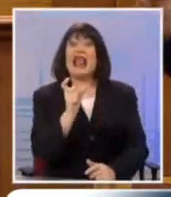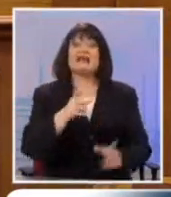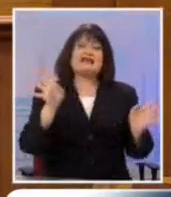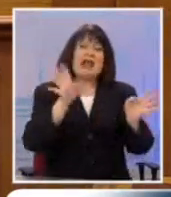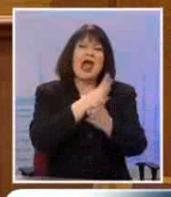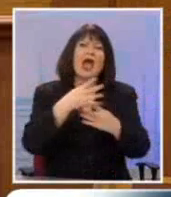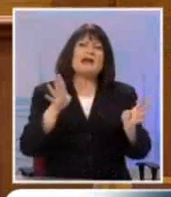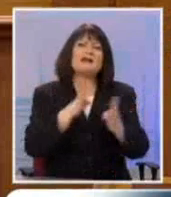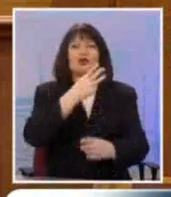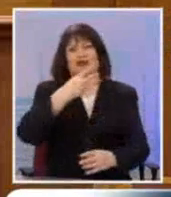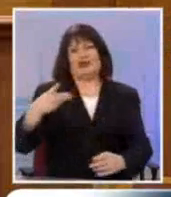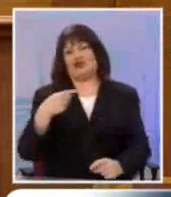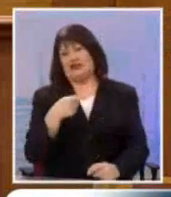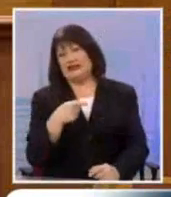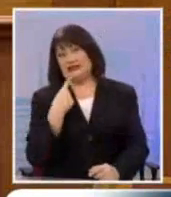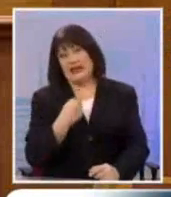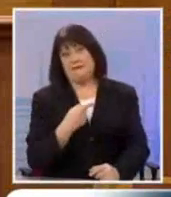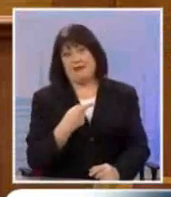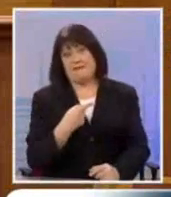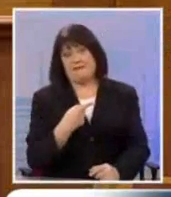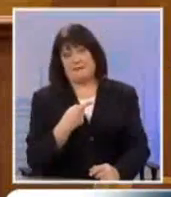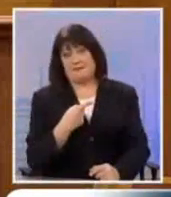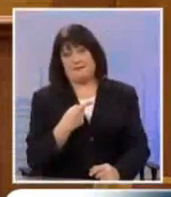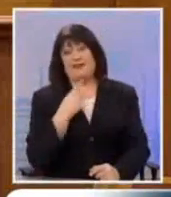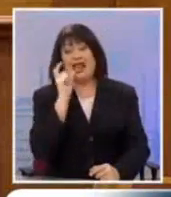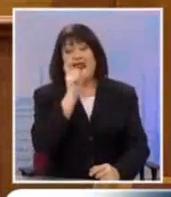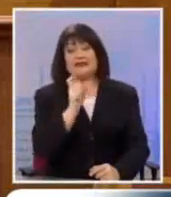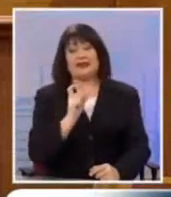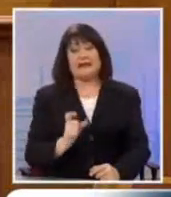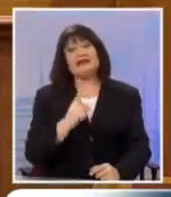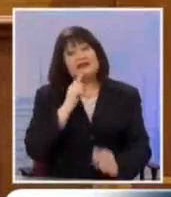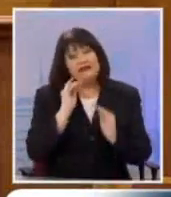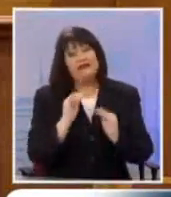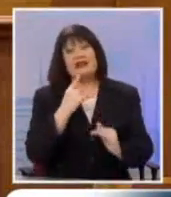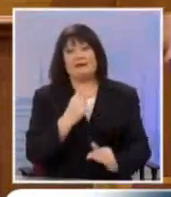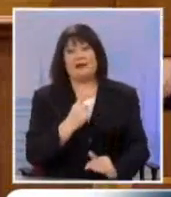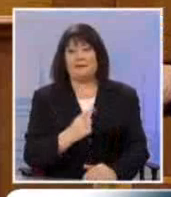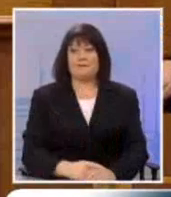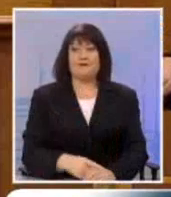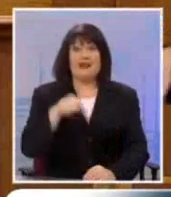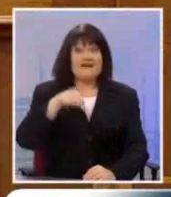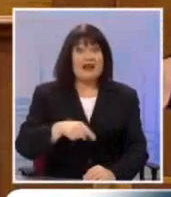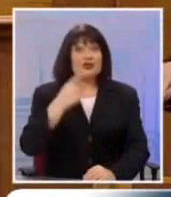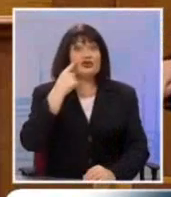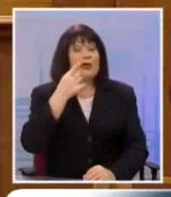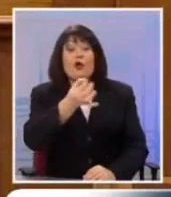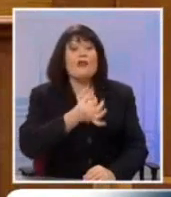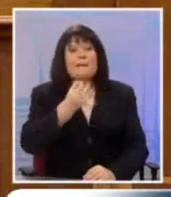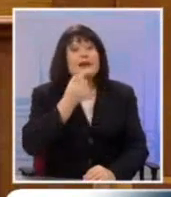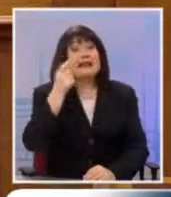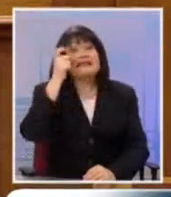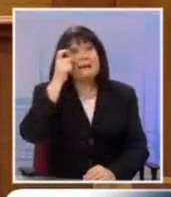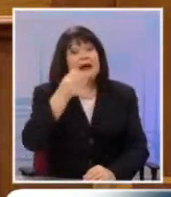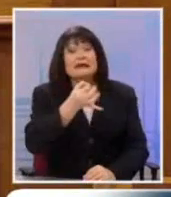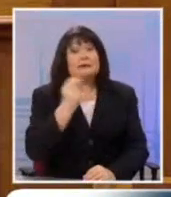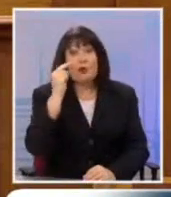λαϊκισμός για την αντιπολίτευση ή κάποιο παράγωγο αυτή της λέξης. Θα μετρήσω και φέτος πόσες φορές